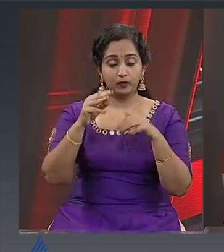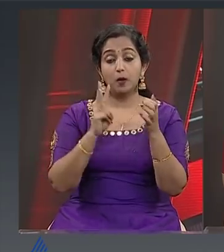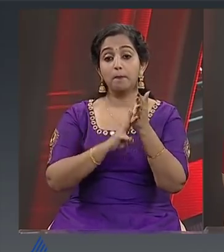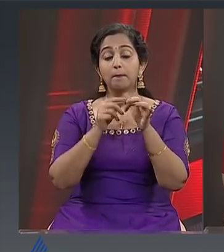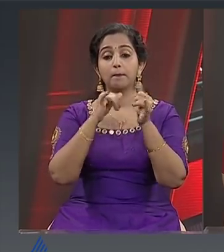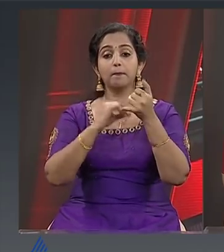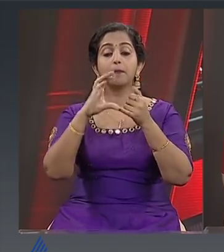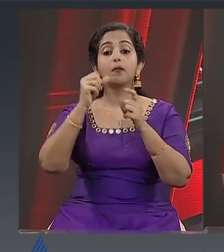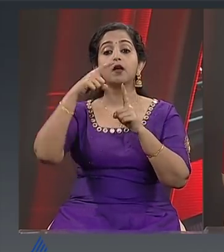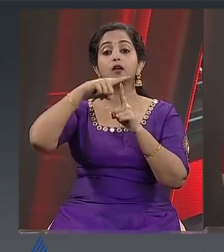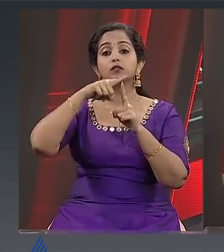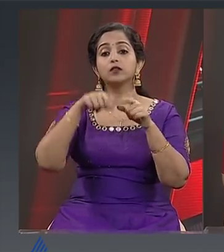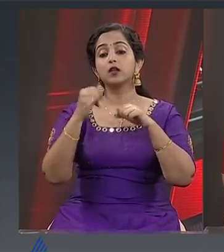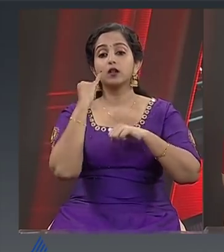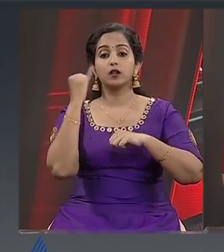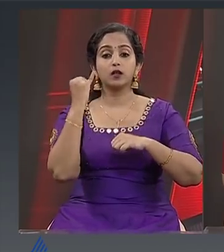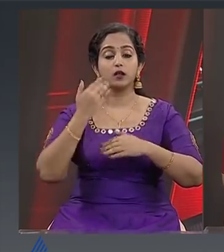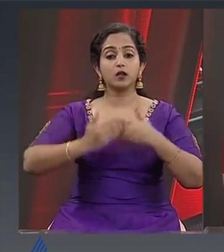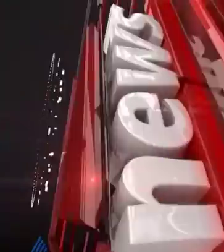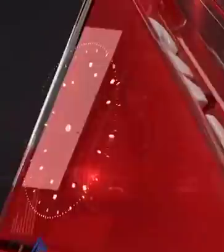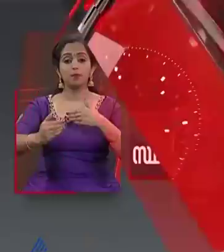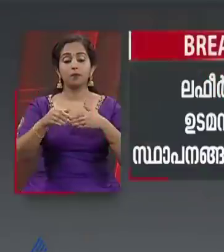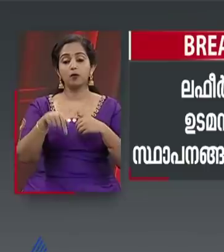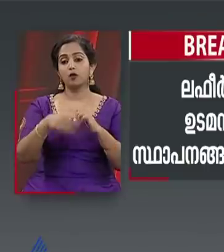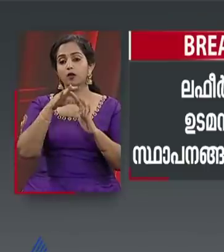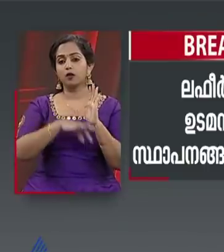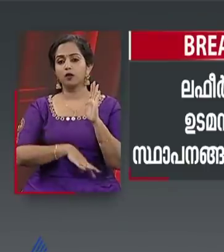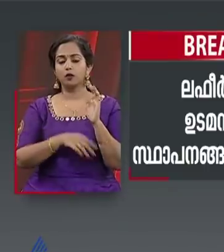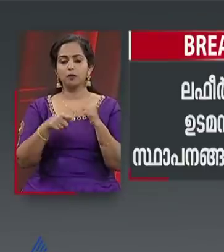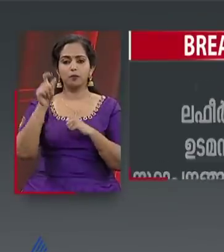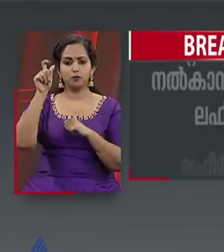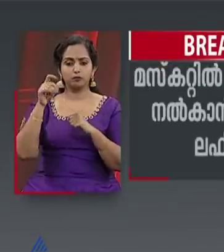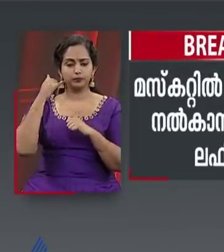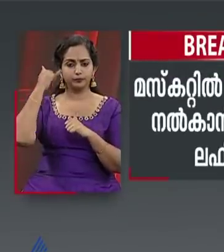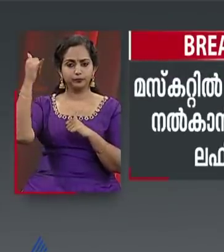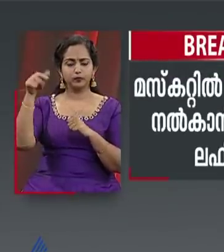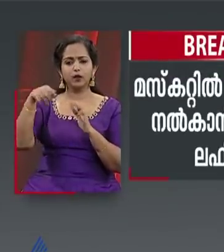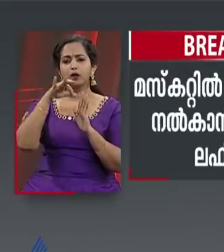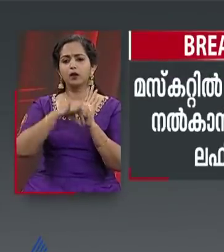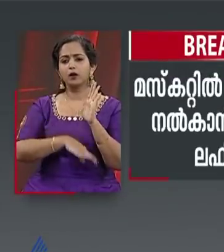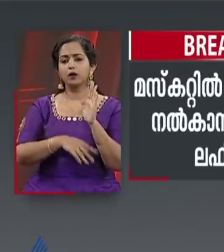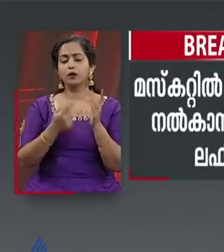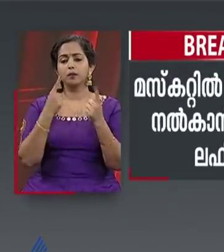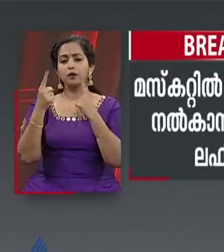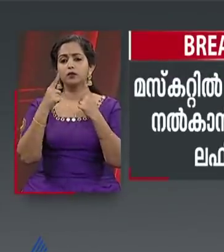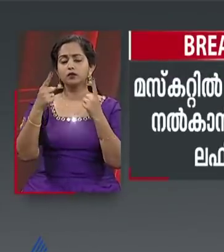ഉടമസ്ഥതയിലുള്ള സ്ഥാപനങ്ങളിലാണ് പരിശോധന. വിവരങ്ങളുമായി വൈശാഖ് ഹാര്യൻ ചേരുന്നു. വൈശാഖ്, പരിശോധനയുടെ വിശദാംശങ്ങൾ എന്തൊക്കെയാണ്?